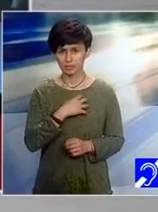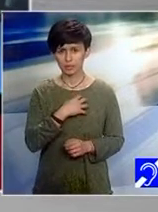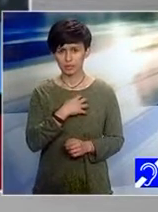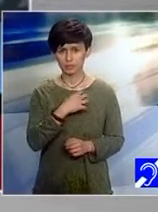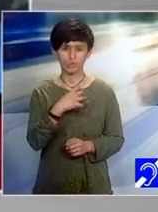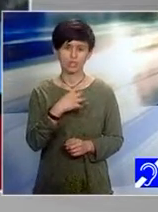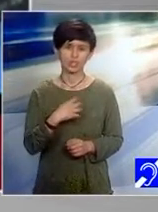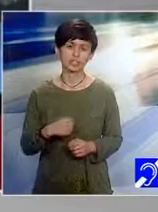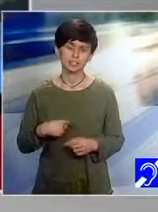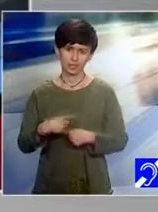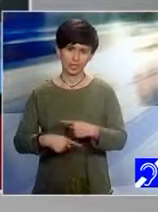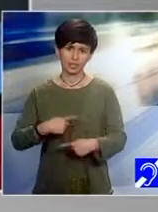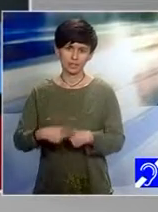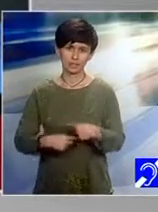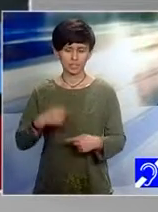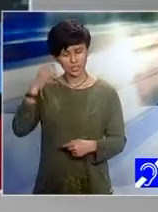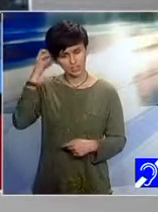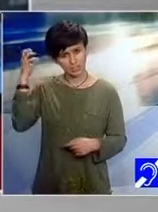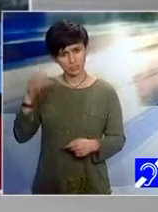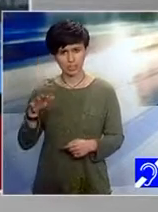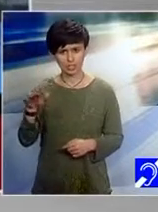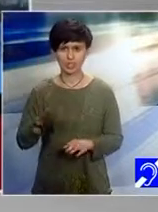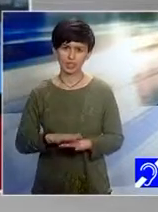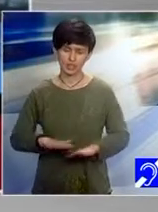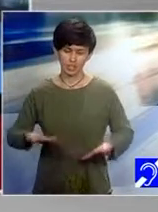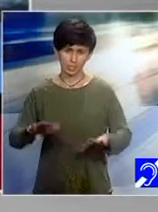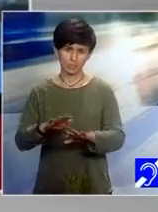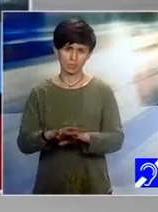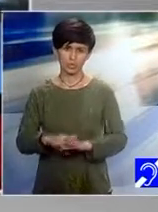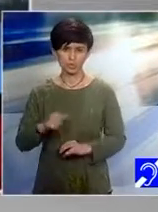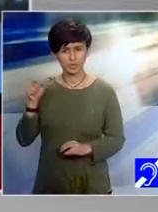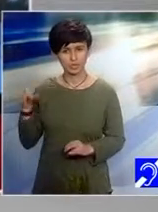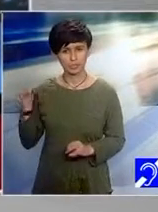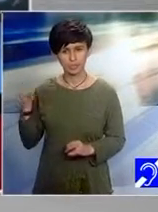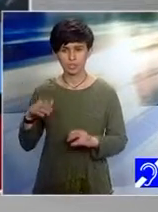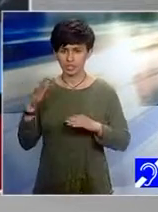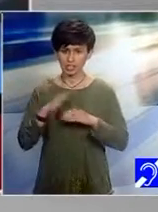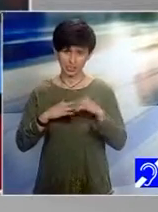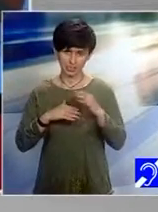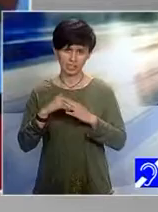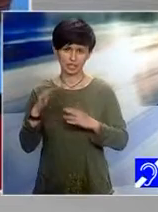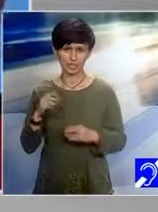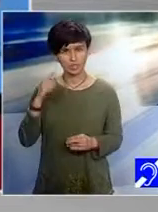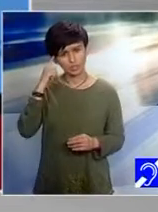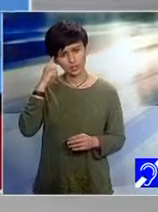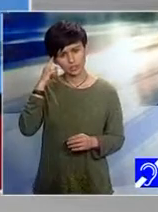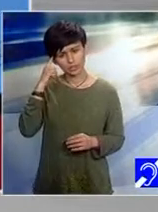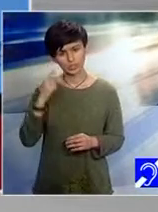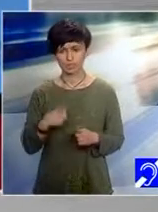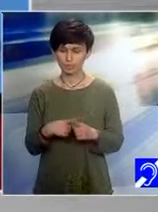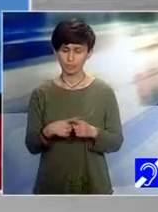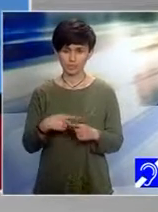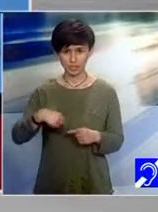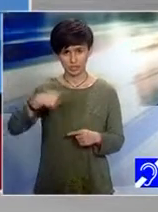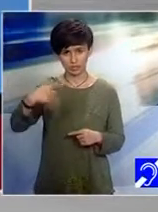moștenire culturală pe care o are acest popor, oameni foarte talentați, o să cunoaștem și în materialul următor pe unul dintre acești oameni,